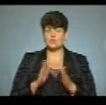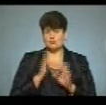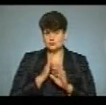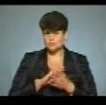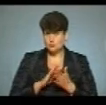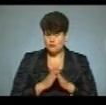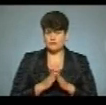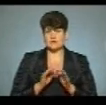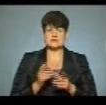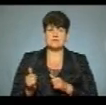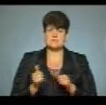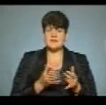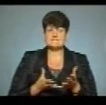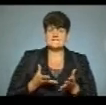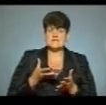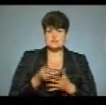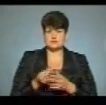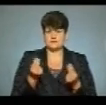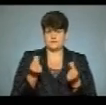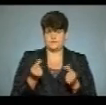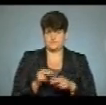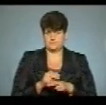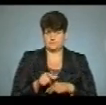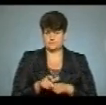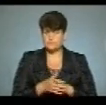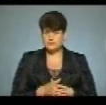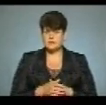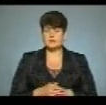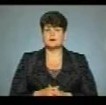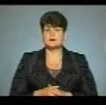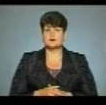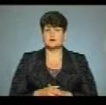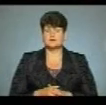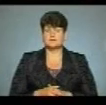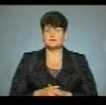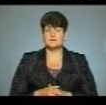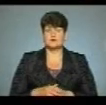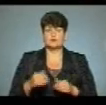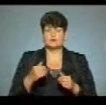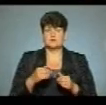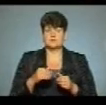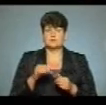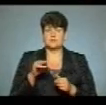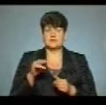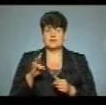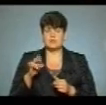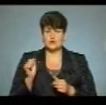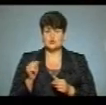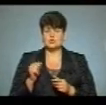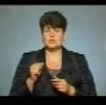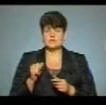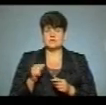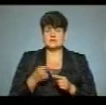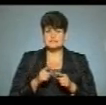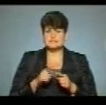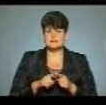фінансування ремонту ділянки наведених доріг оцих по даній дорозі. Методом пневмостроменевого застосування, тобто це